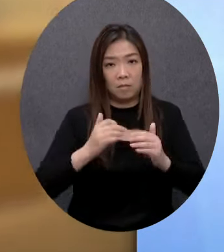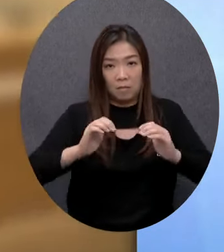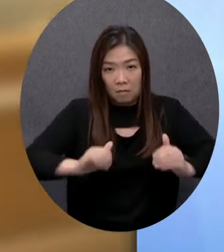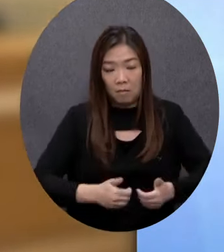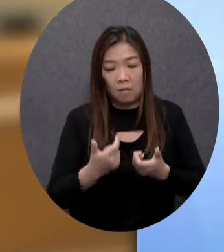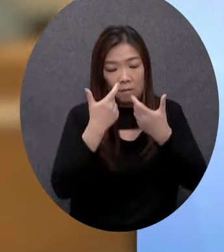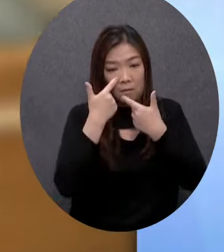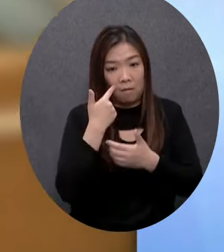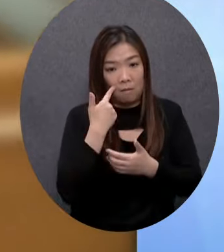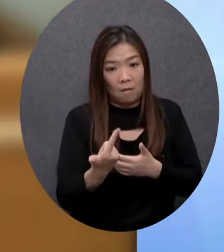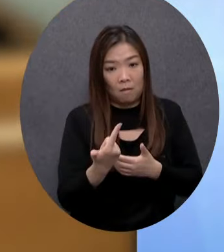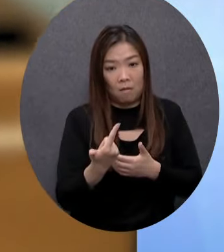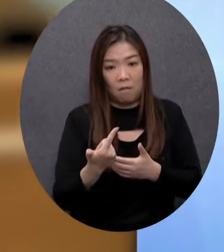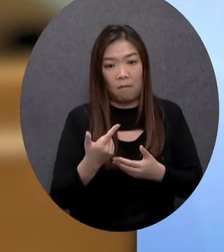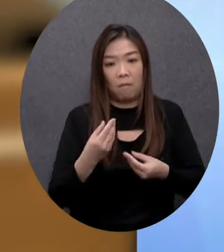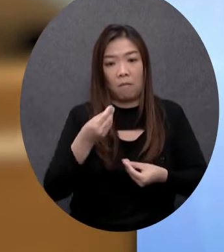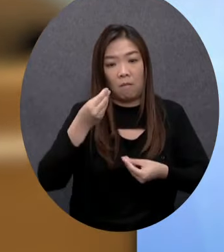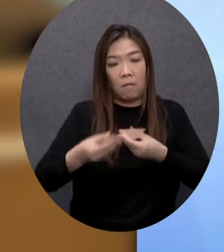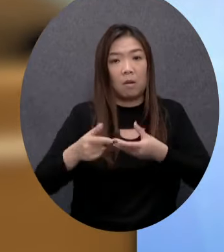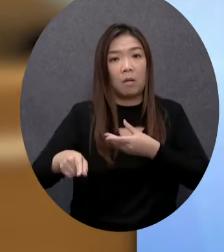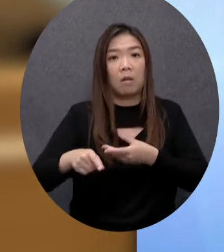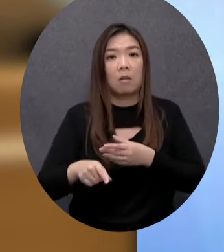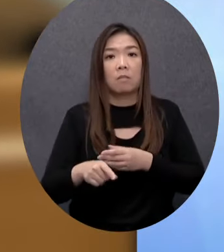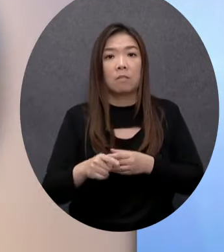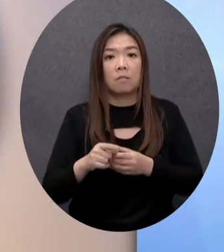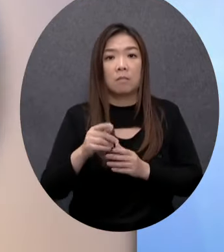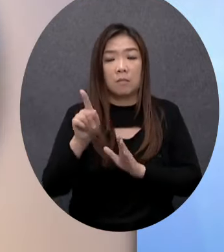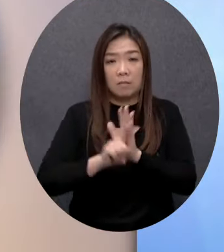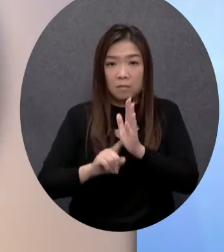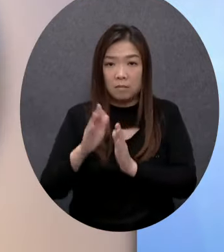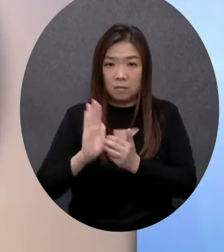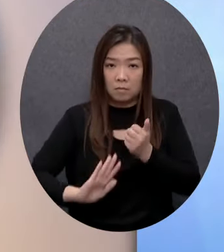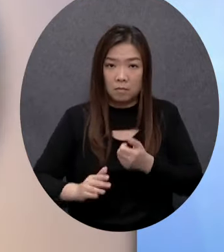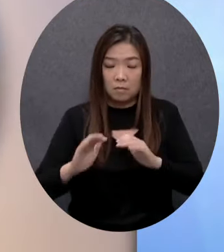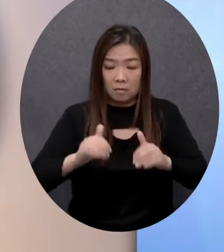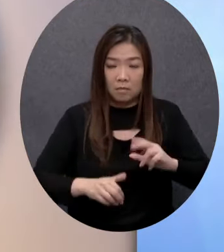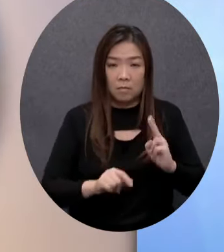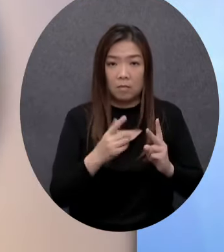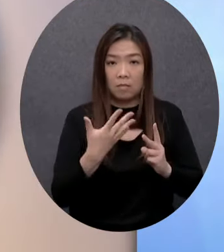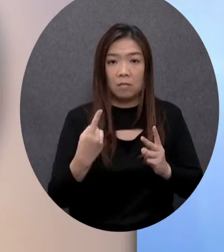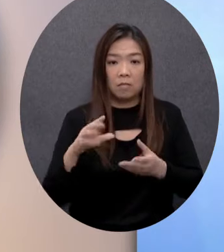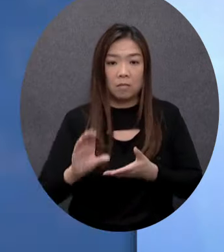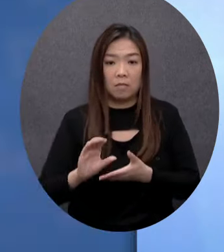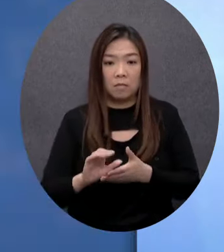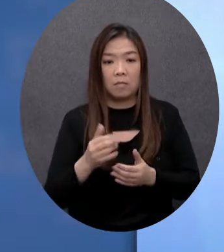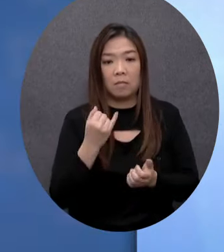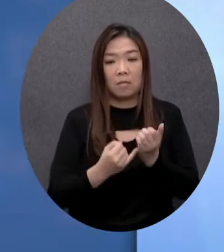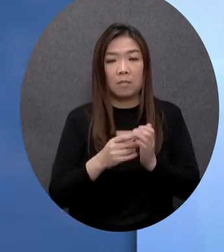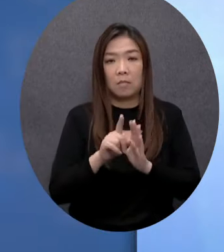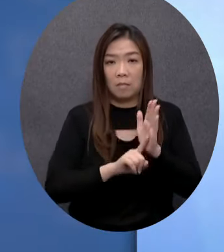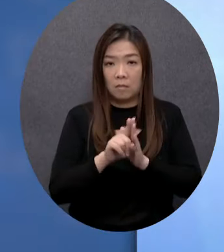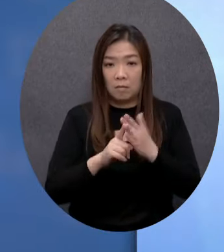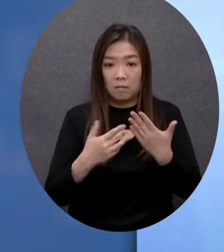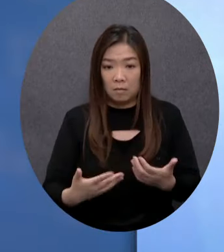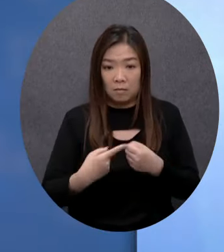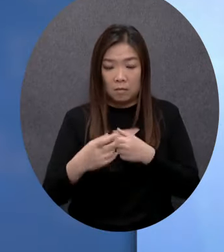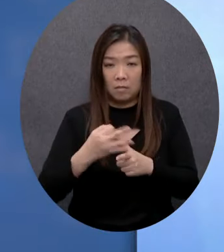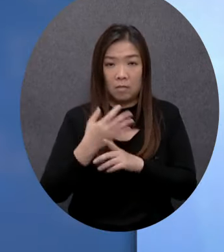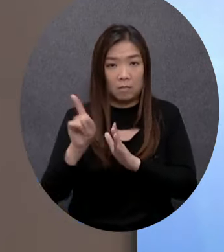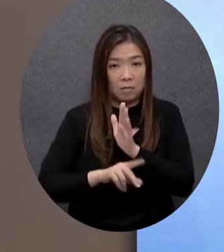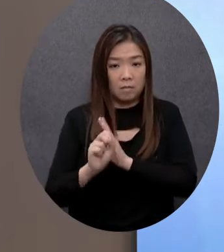消债价下跌影响，赚251亿。恒指第一季仍然在今年低位徘徊，香港股票组合